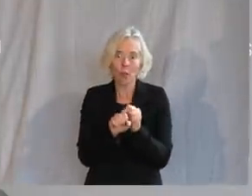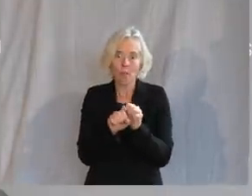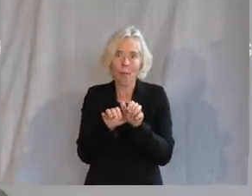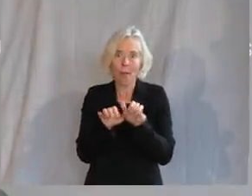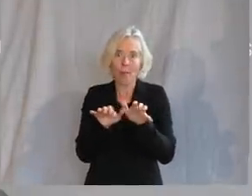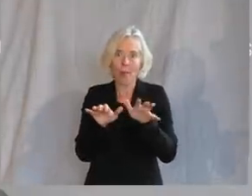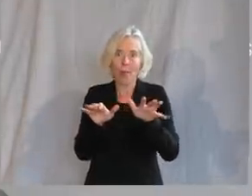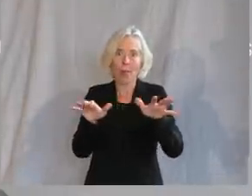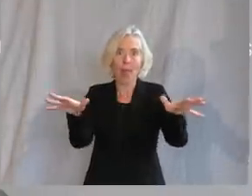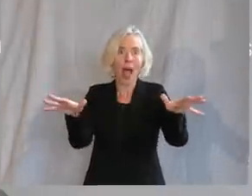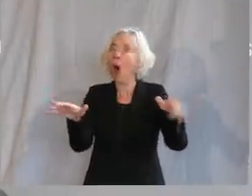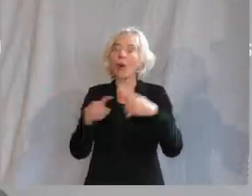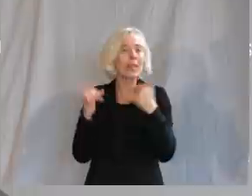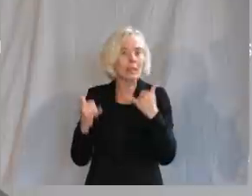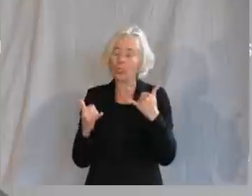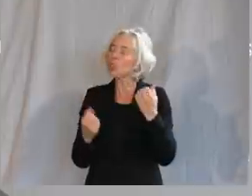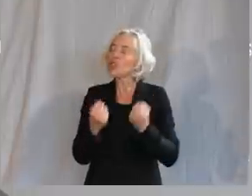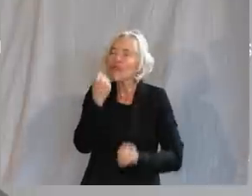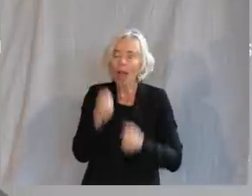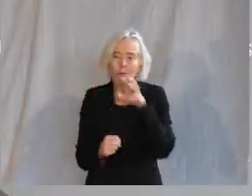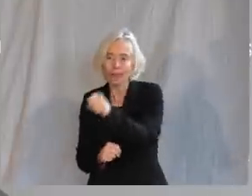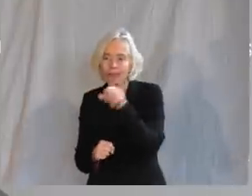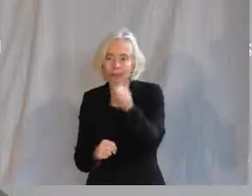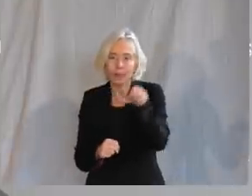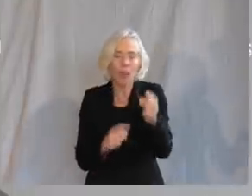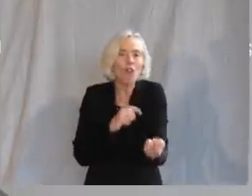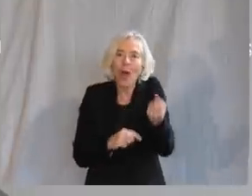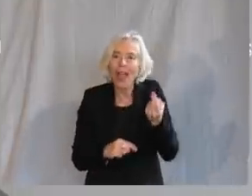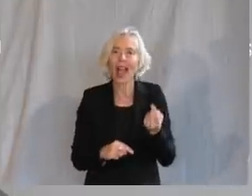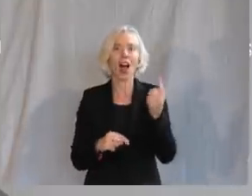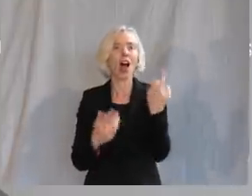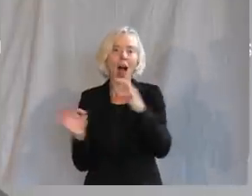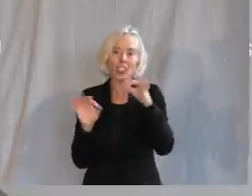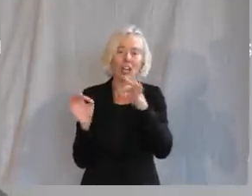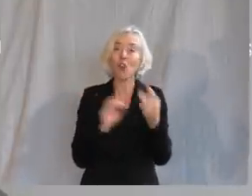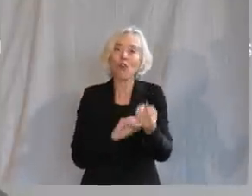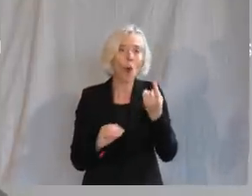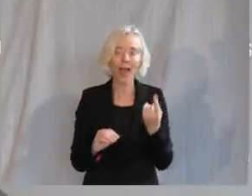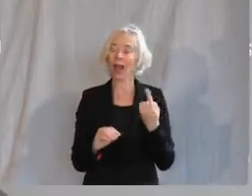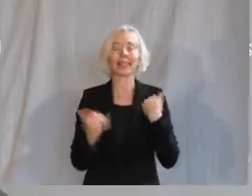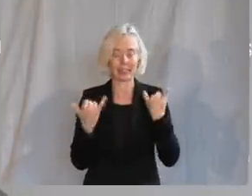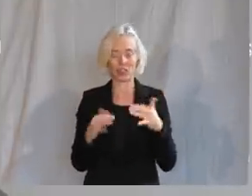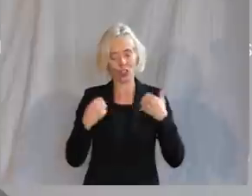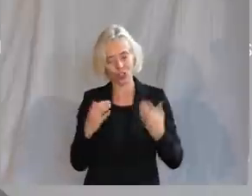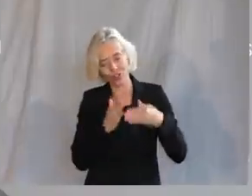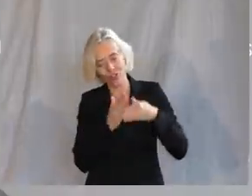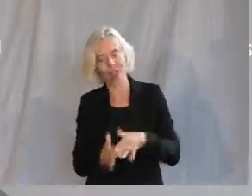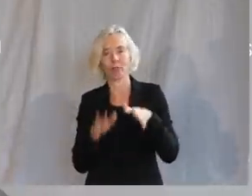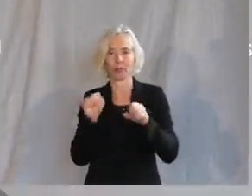und zum Teil nur schwer lokalisierbar. Und wenn wir eben diesen 35er-Wert überschritten haben und eben nicht